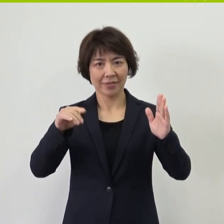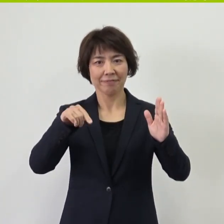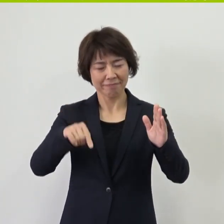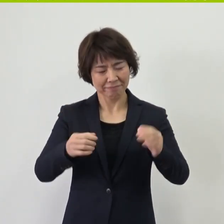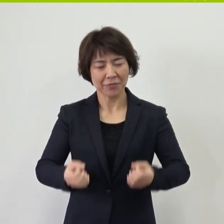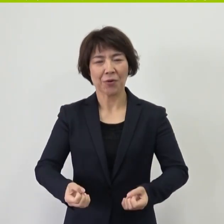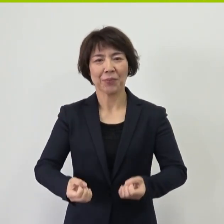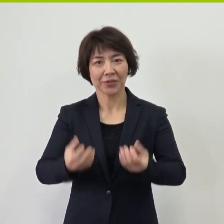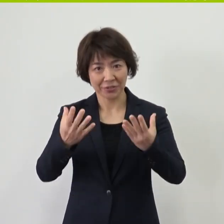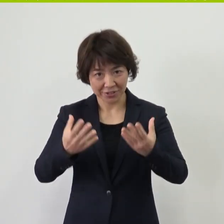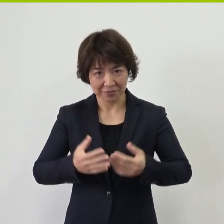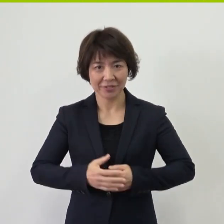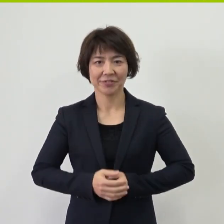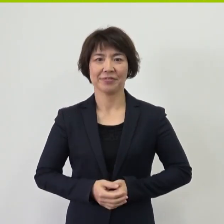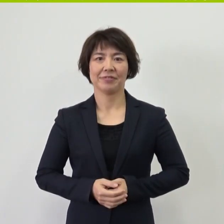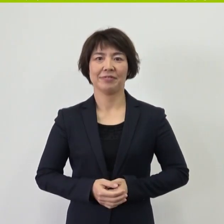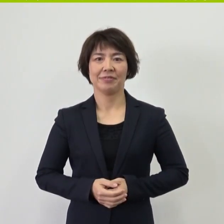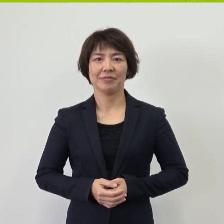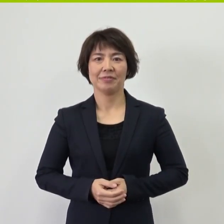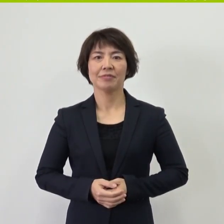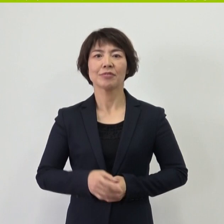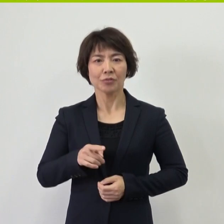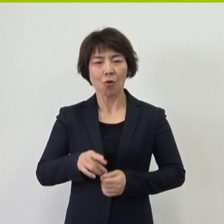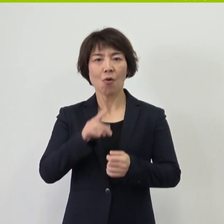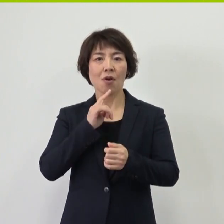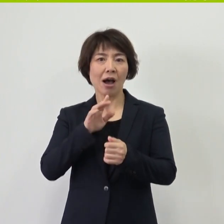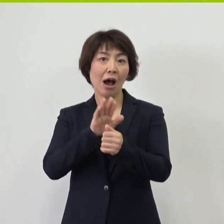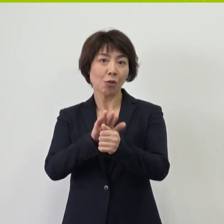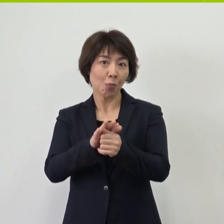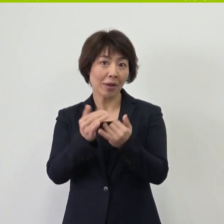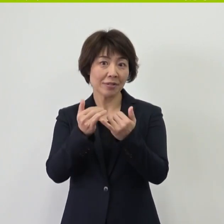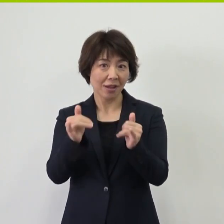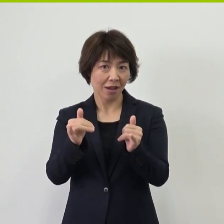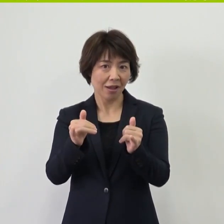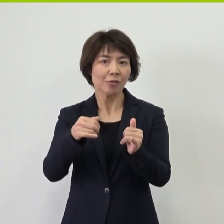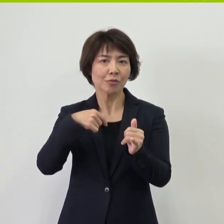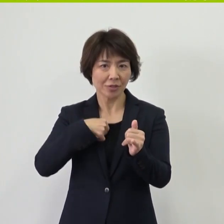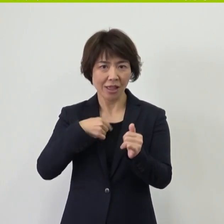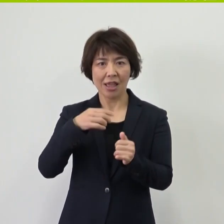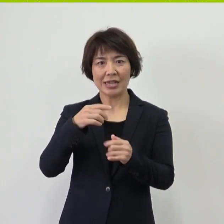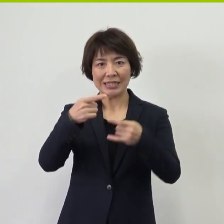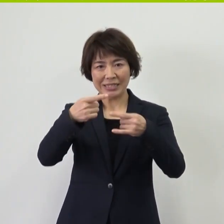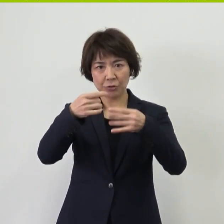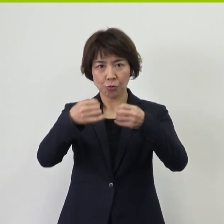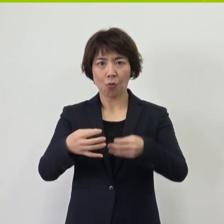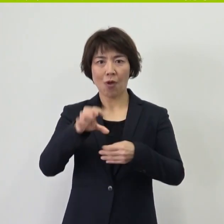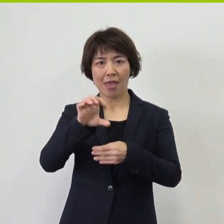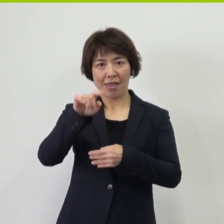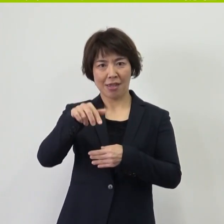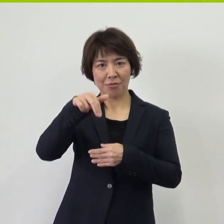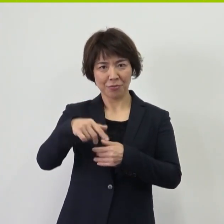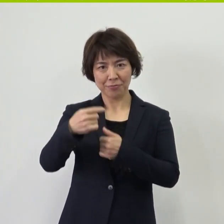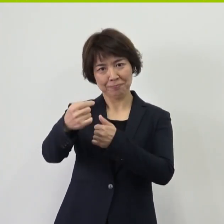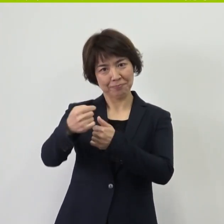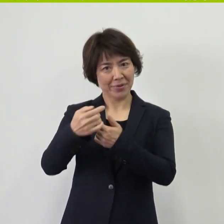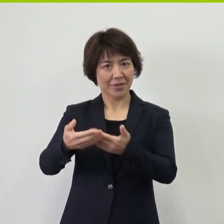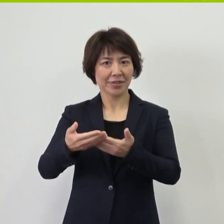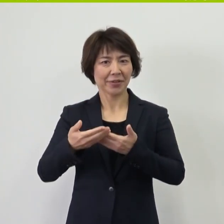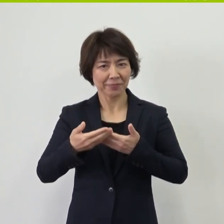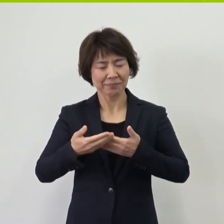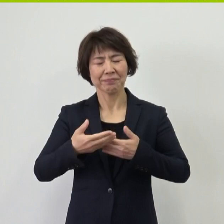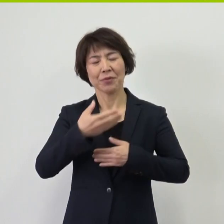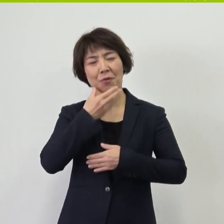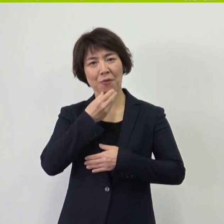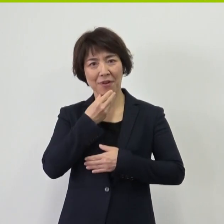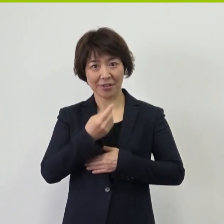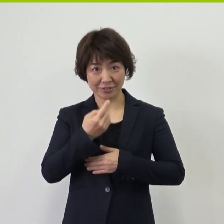ということで、まず本当におめでとうございます。で、そちらのアドバイザーということで一条エースに任命いただきましたこと、非常